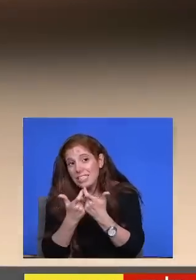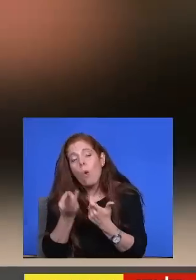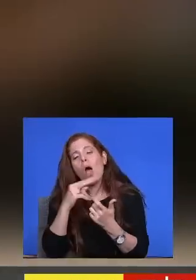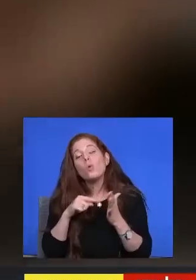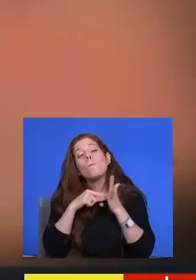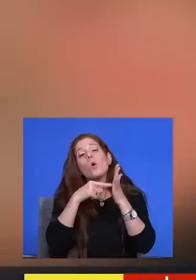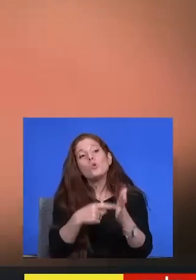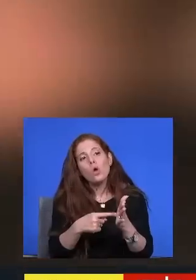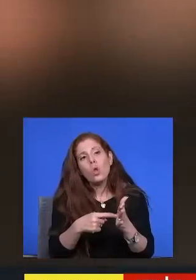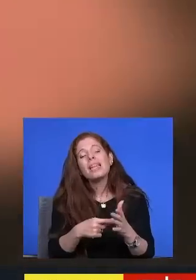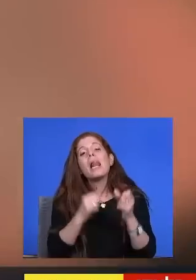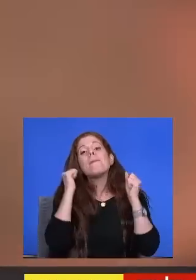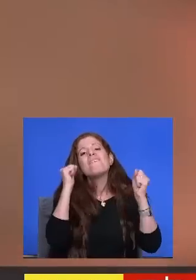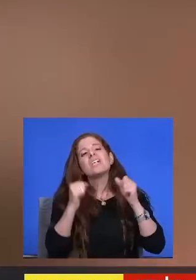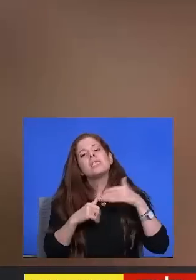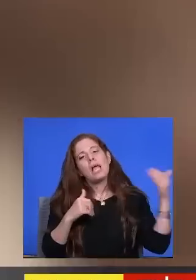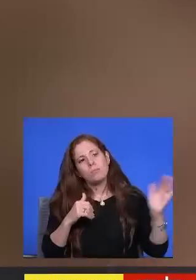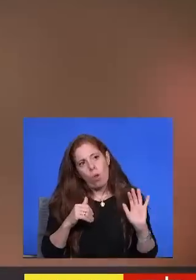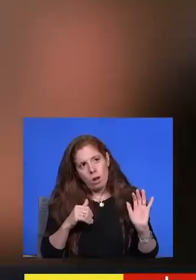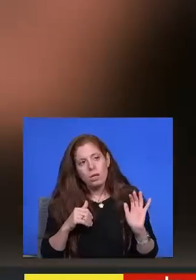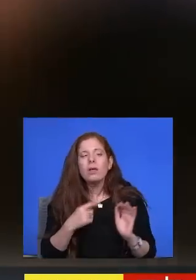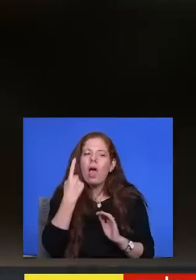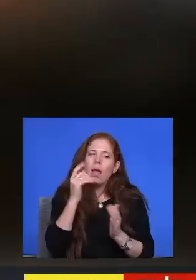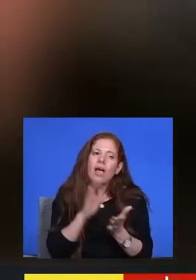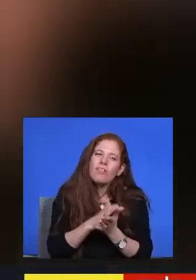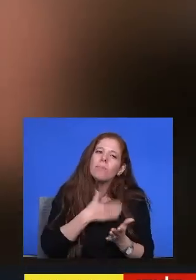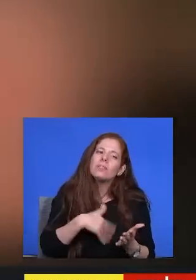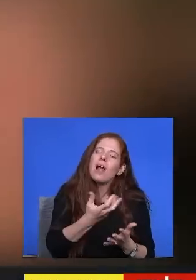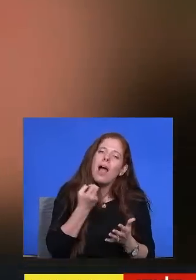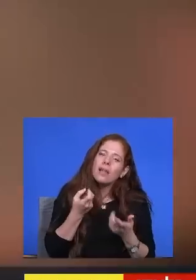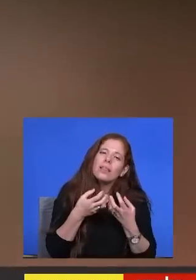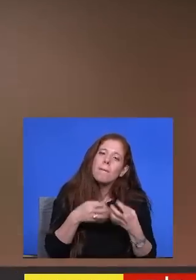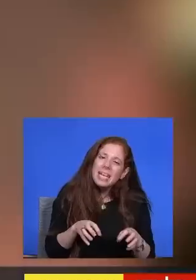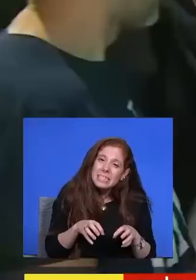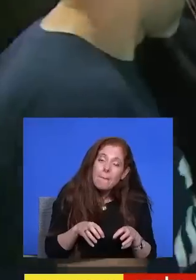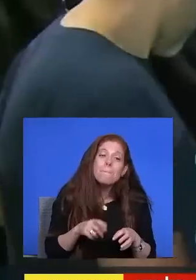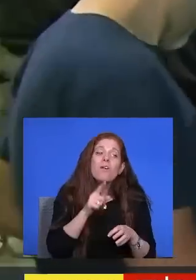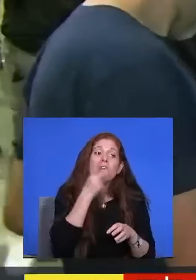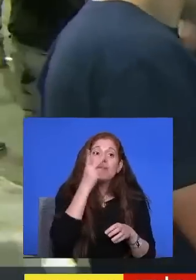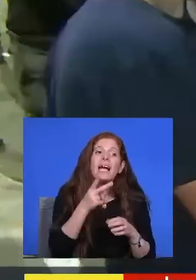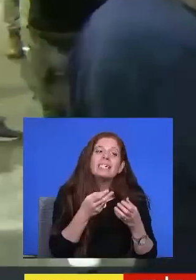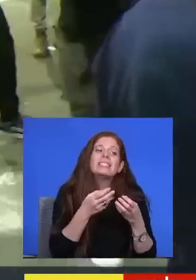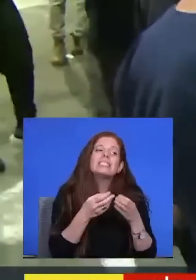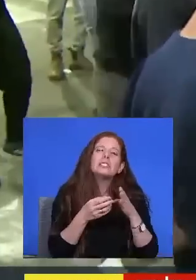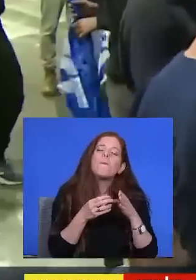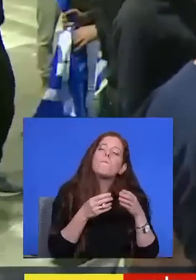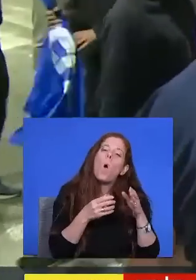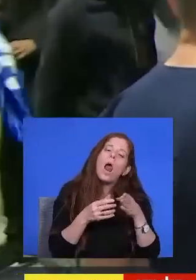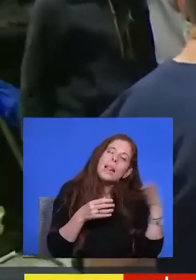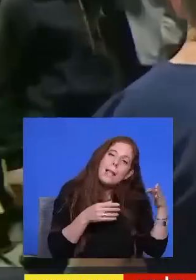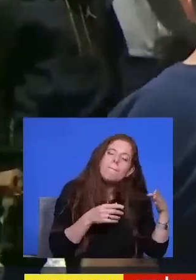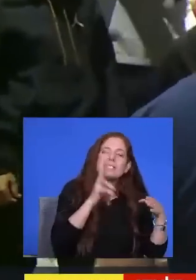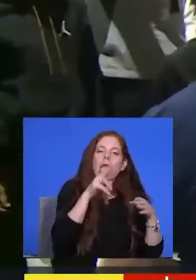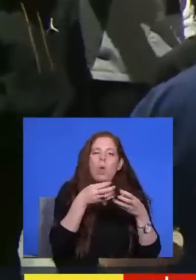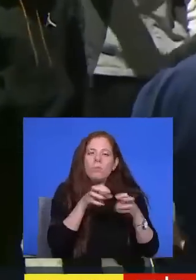מיועדות למפגיני השמאל. אחד החברים רצה לקחת את הביצים, ואם נראה שמאלנים, אז כאילו לזרוק לאדם כזה, את יודעת, קצת